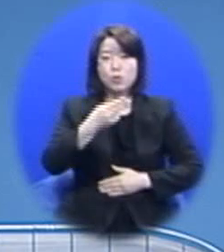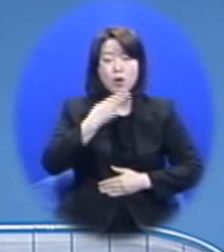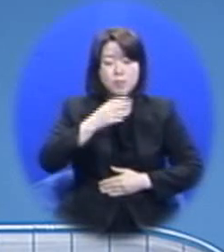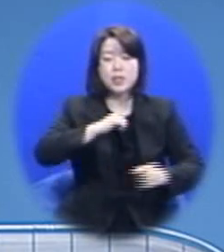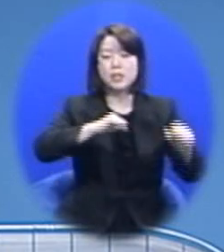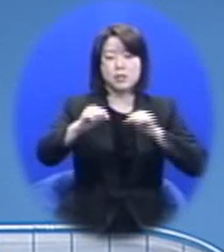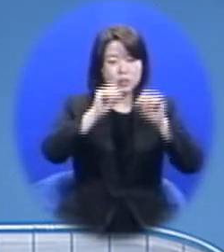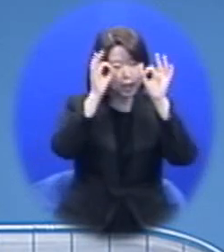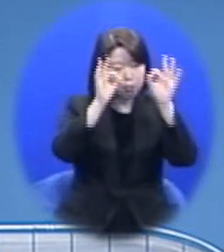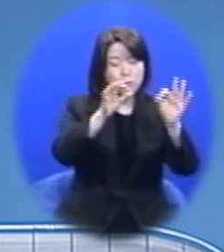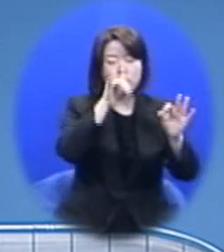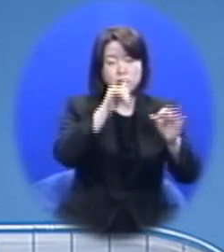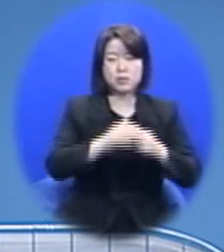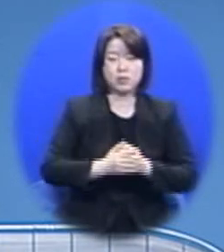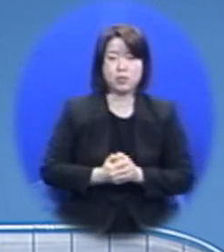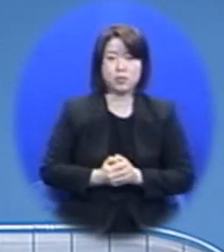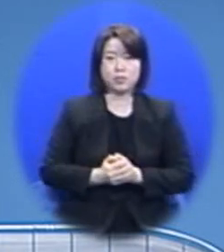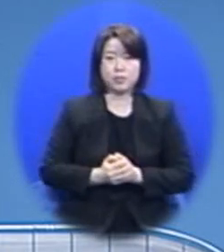것입니다.